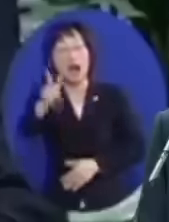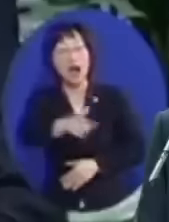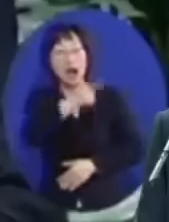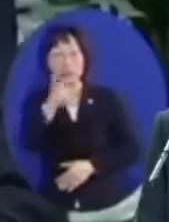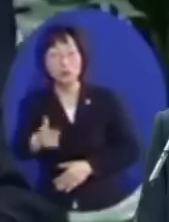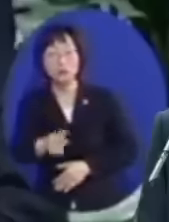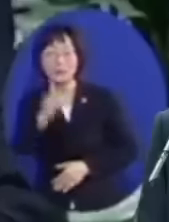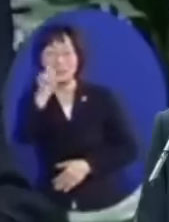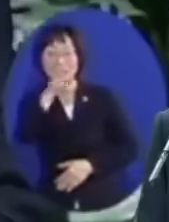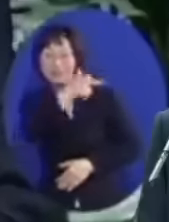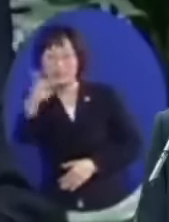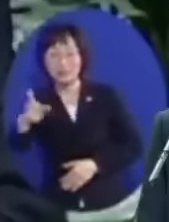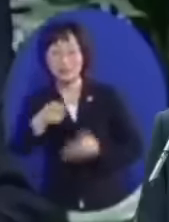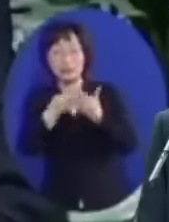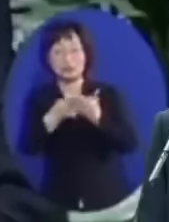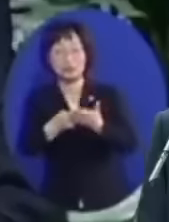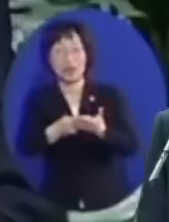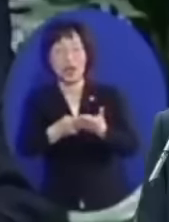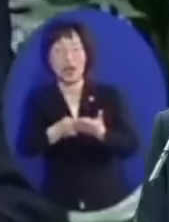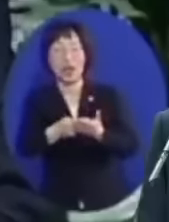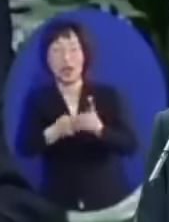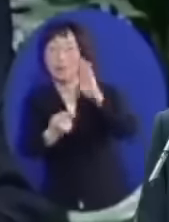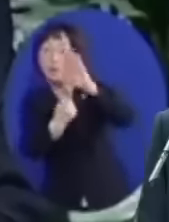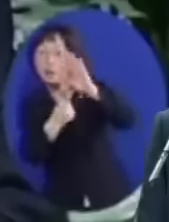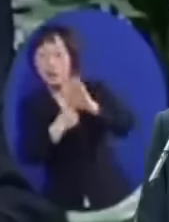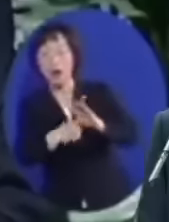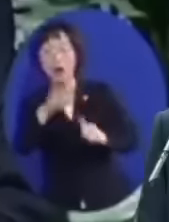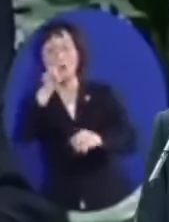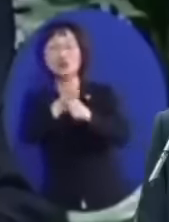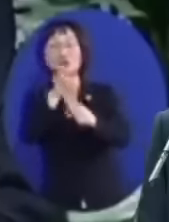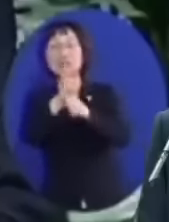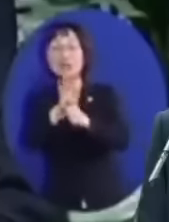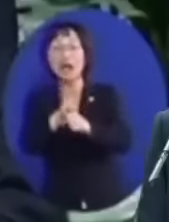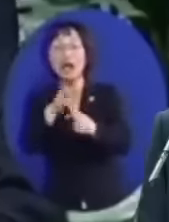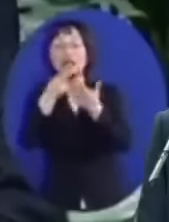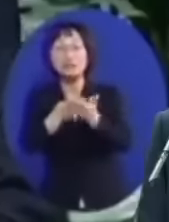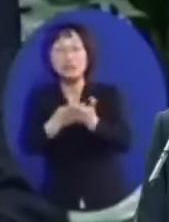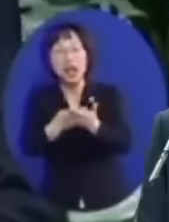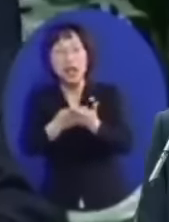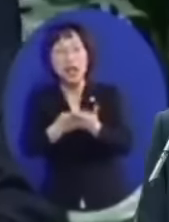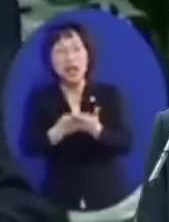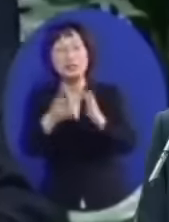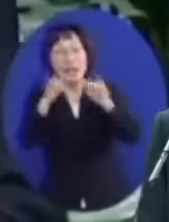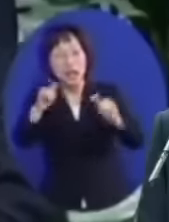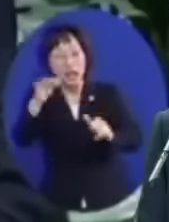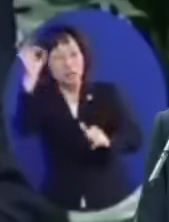회사에서 광고가 나오기를 24시간 침대에 누워있는 사람 구한다.